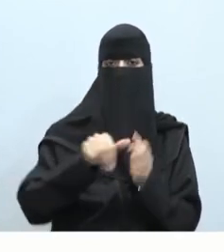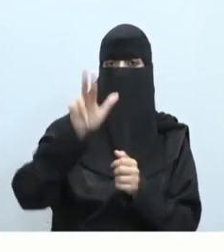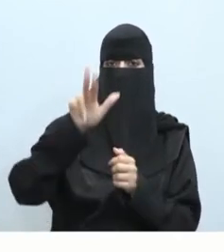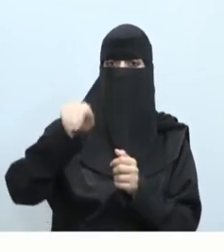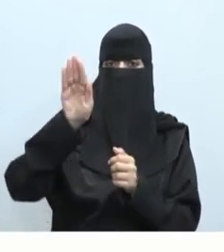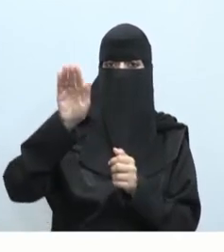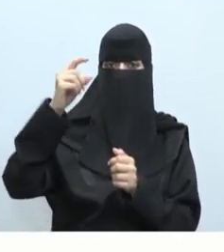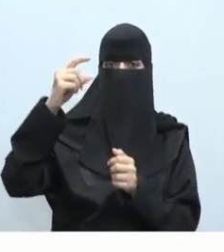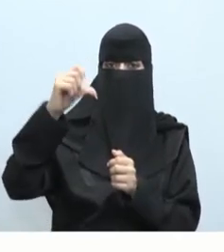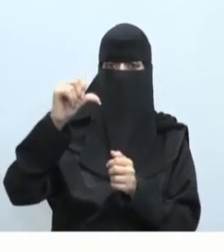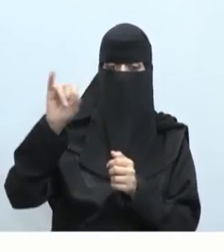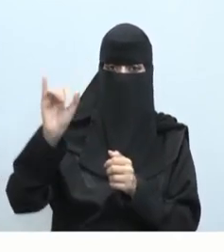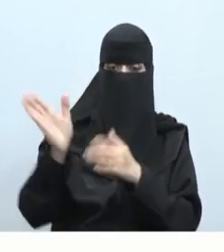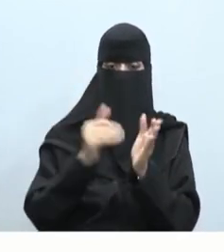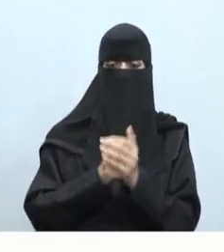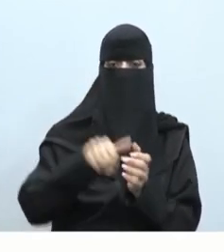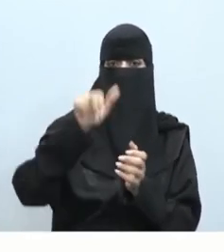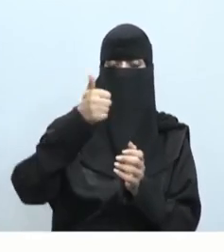الشبه نجميه